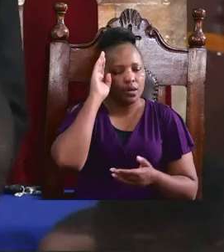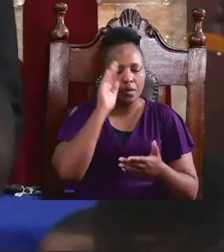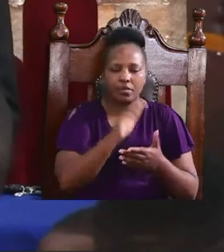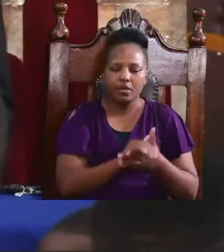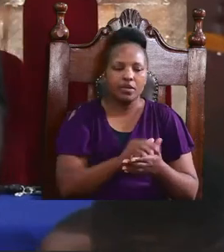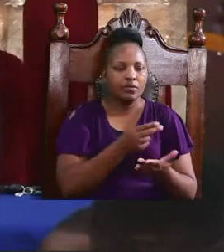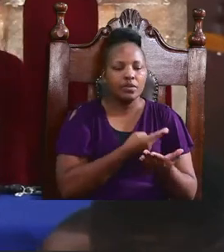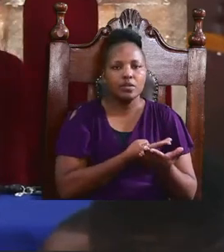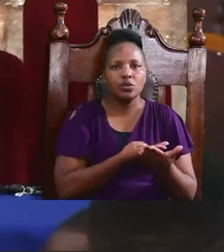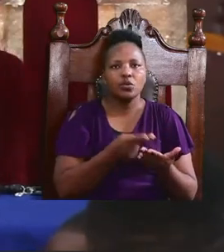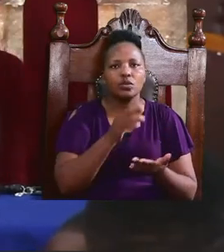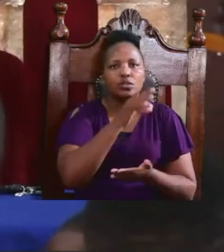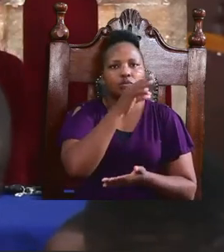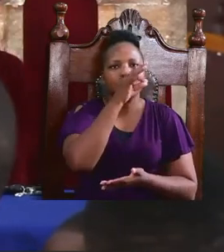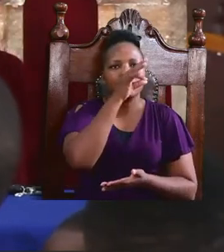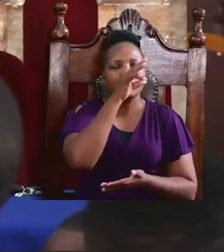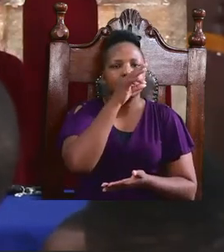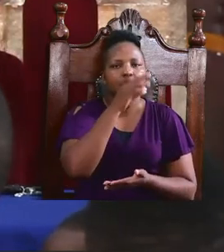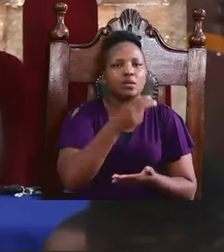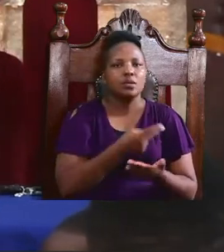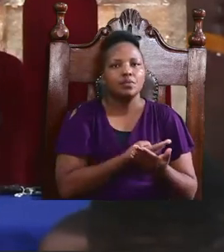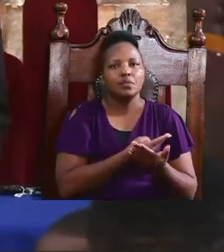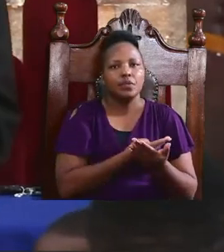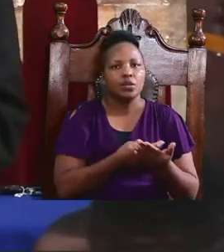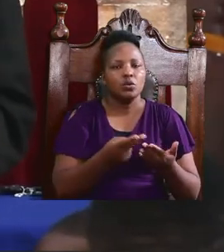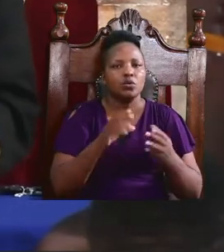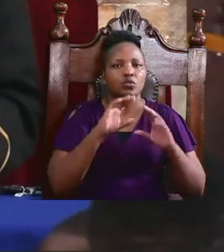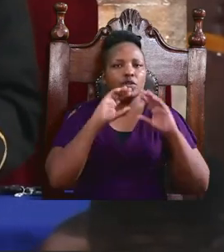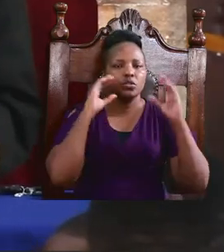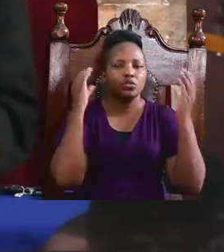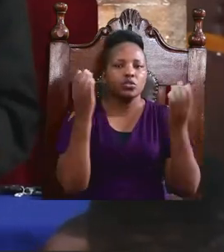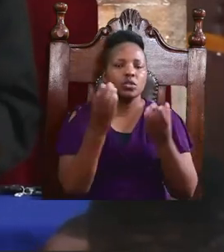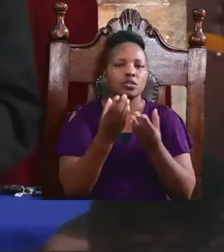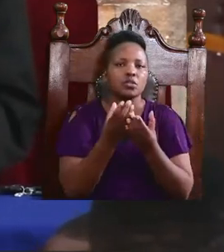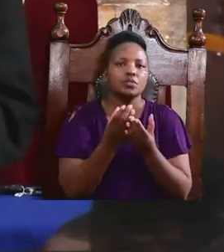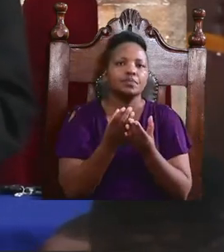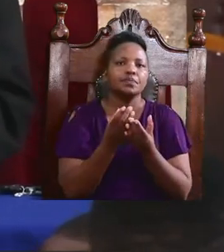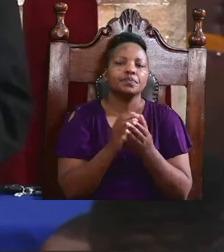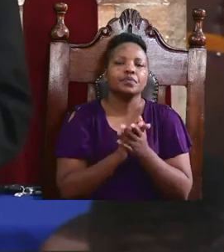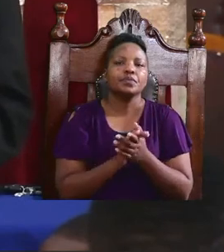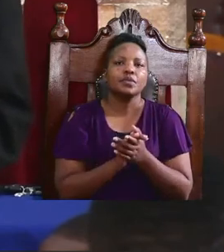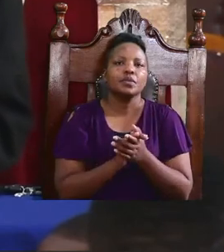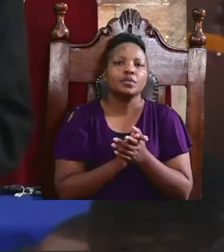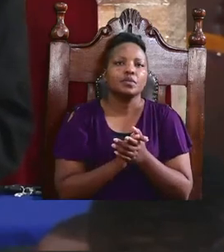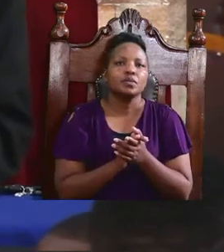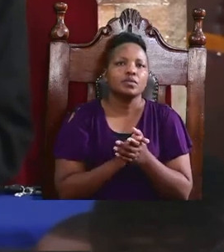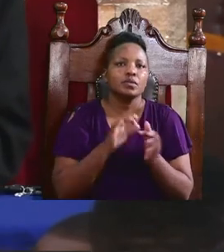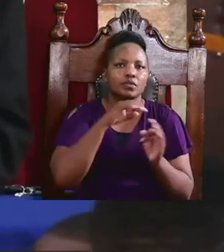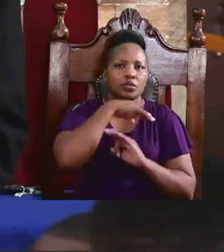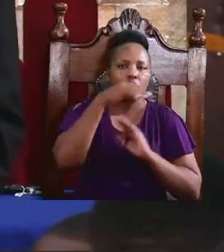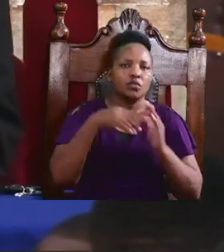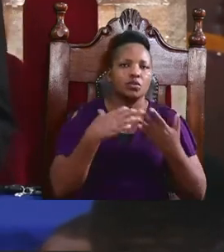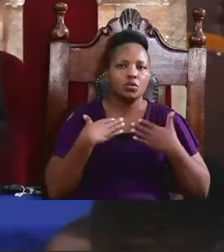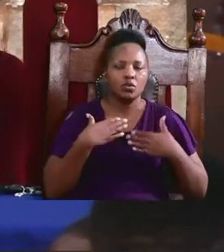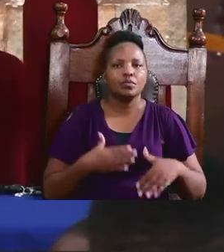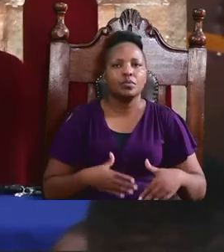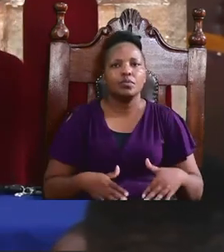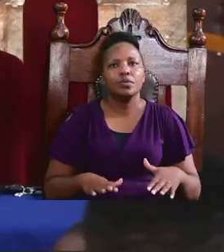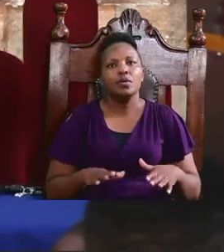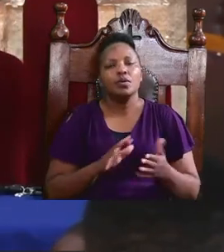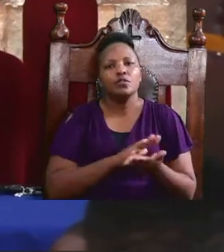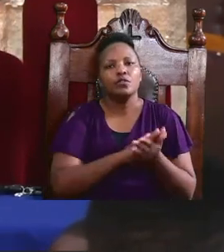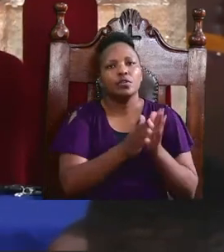hai na wafu. Namuamini kanisa takatifu lililo moja, ushirika wa